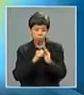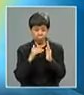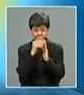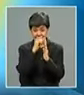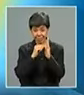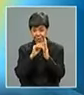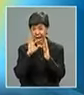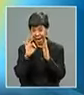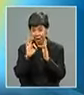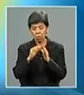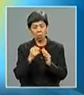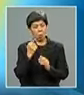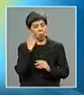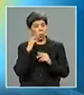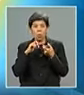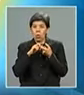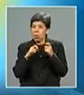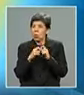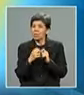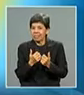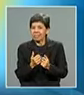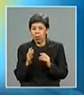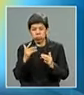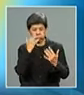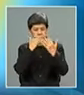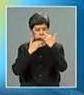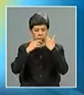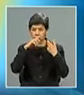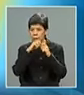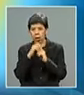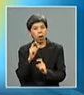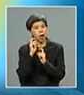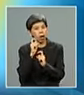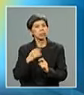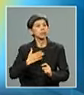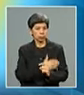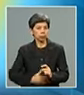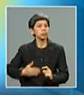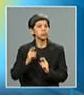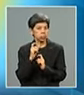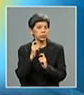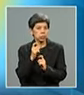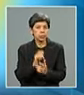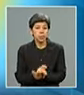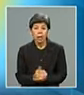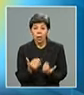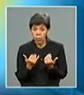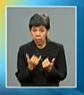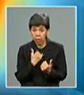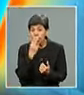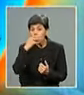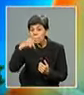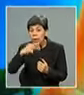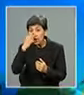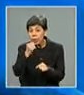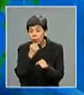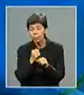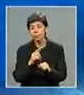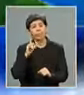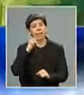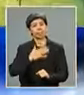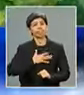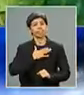ทราบสถานะว่ากำลังอยู่ในช่วงของสถานการณ์มลพิษหมอกควันไฟที่เป็นอันตรายต่อสุขภาพแค่ไหนนะครับวันนี้ครับเจาะพิเศษไปที่แม่ฮ่องสอนเพราะว่